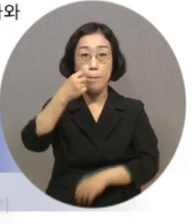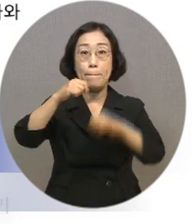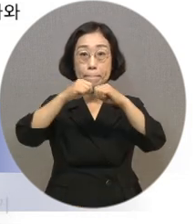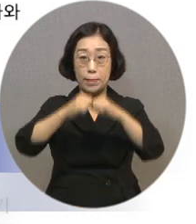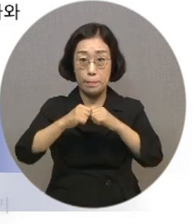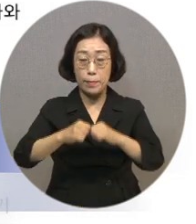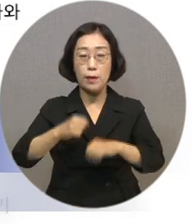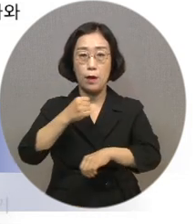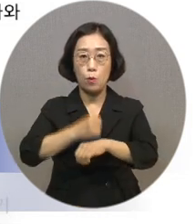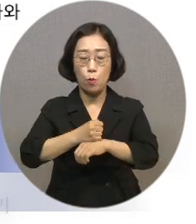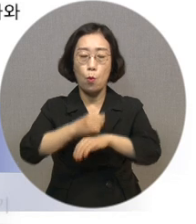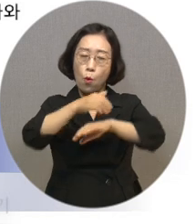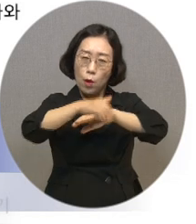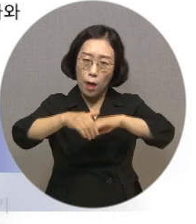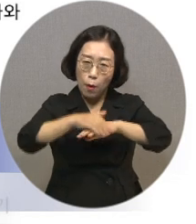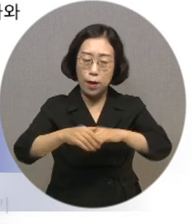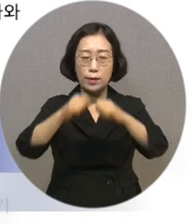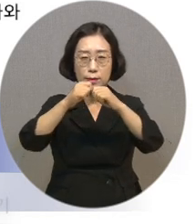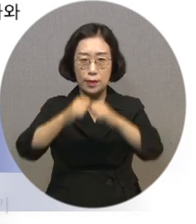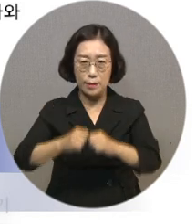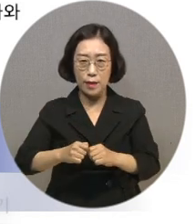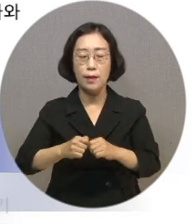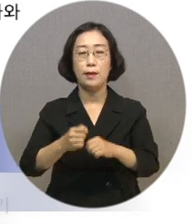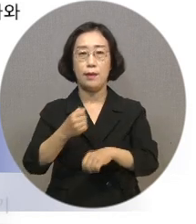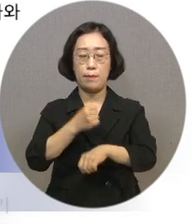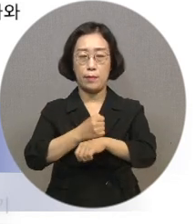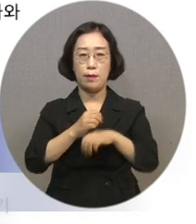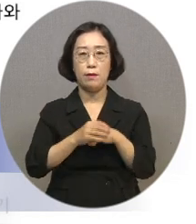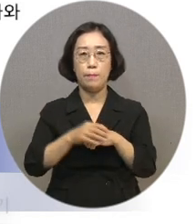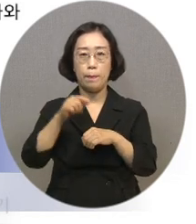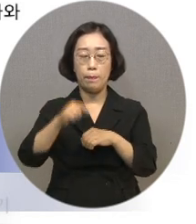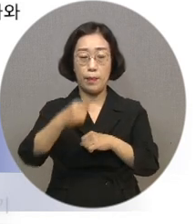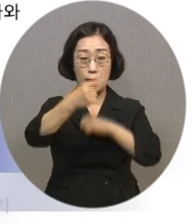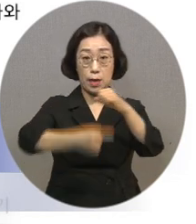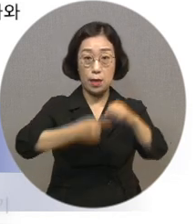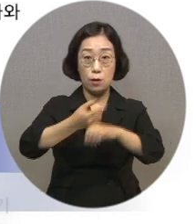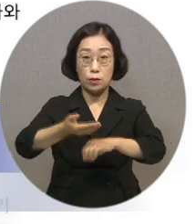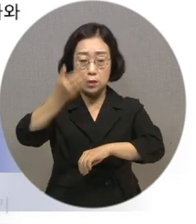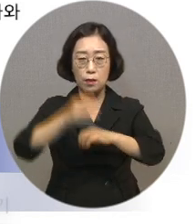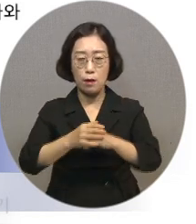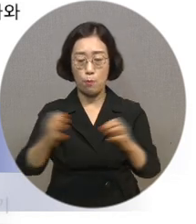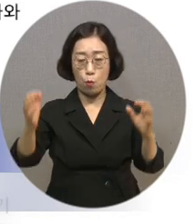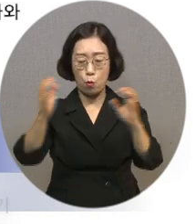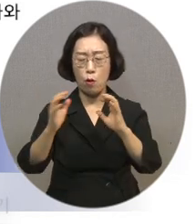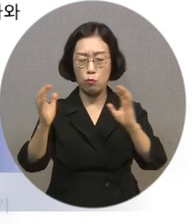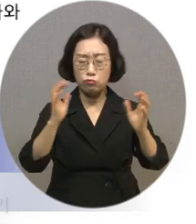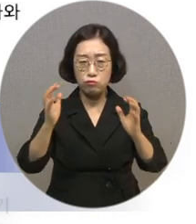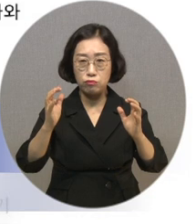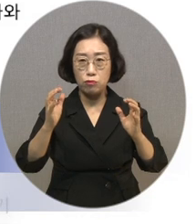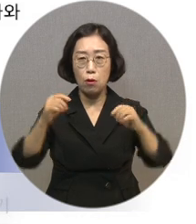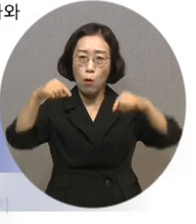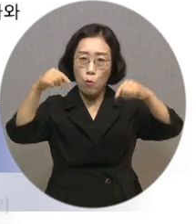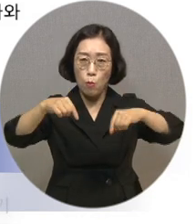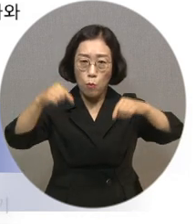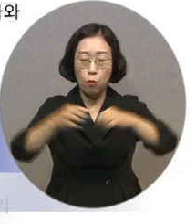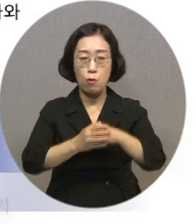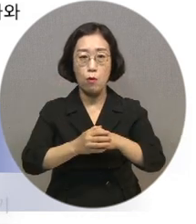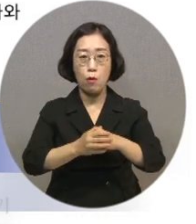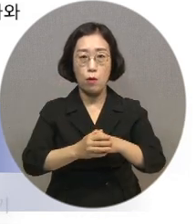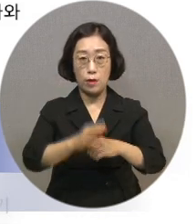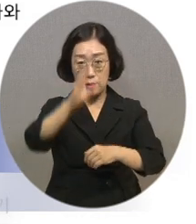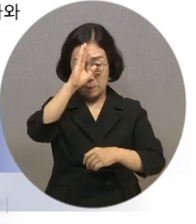시행 계획을 수립할 예정입니다 아울러 서울시는 연 1회 이상 자문 회의를 통해 내변 장애인 당사자와